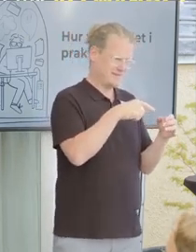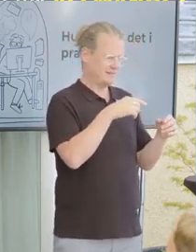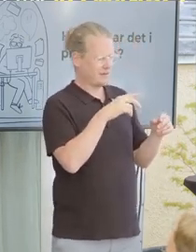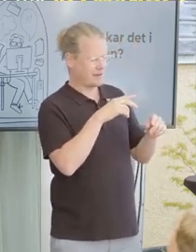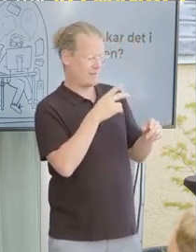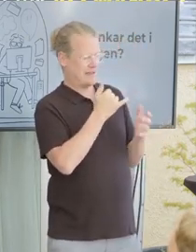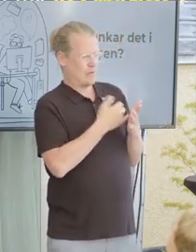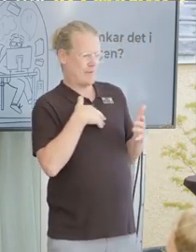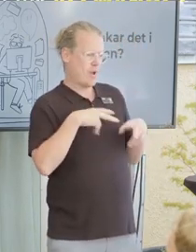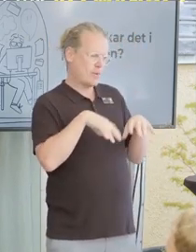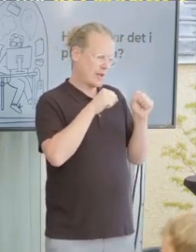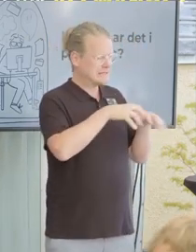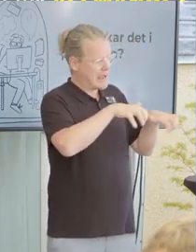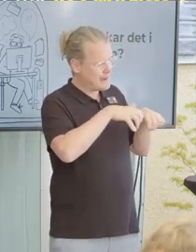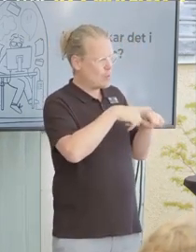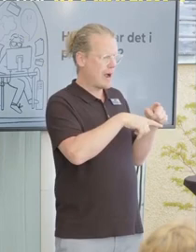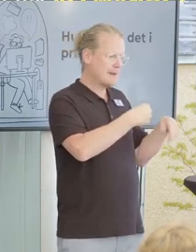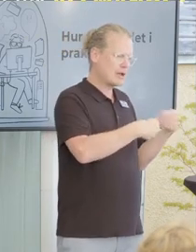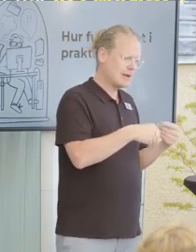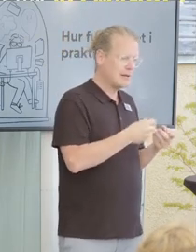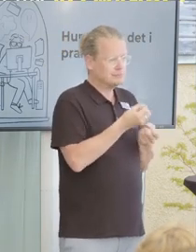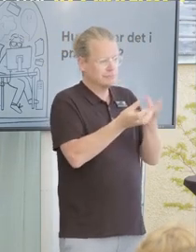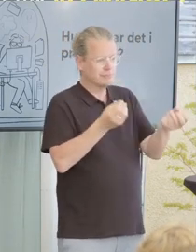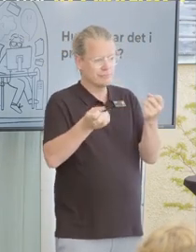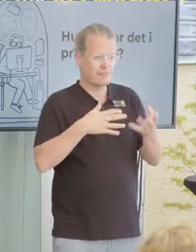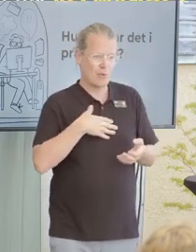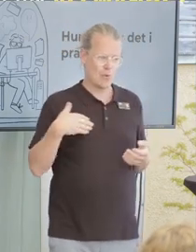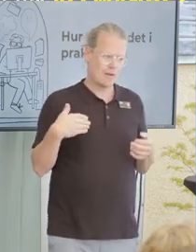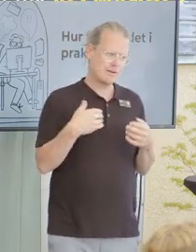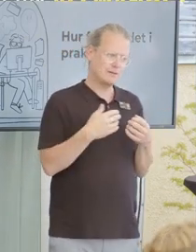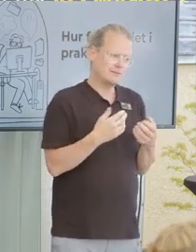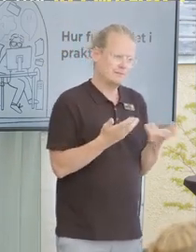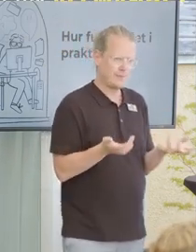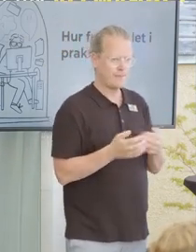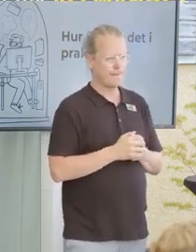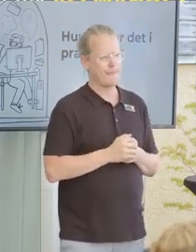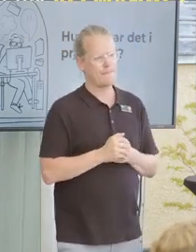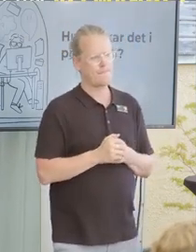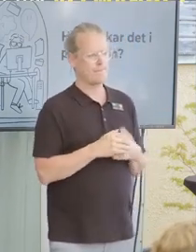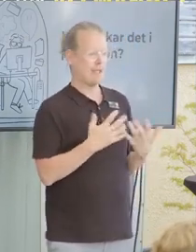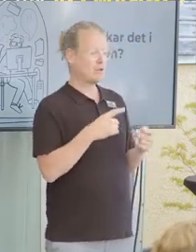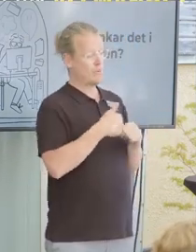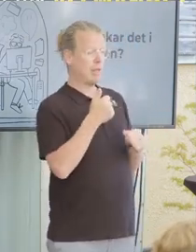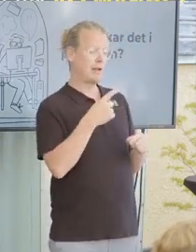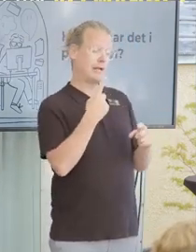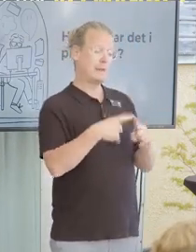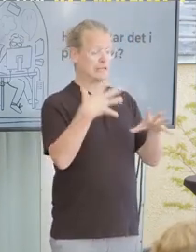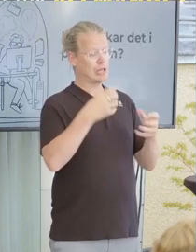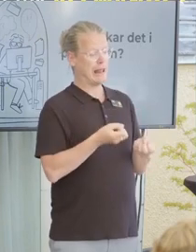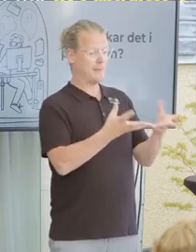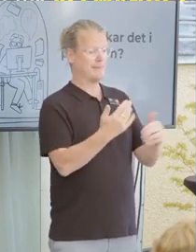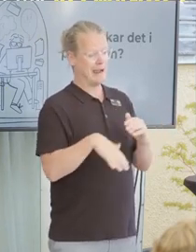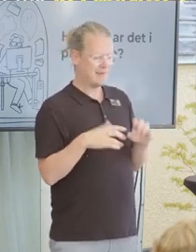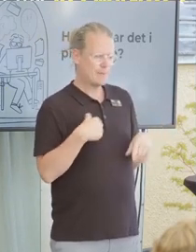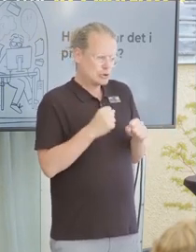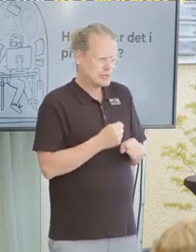liksom, tillhandahålla våra samlingar. Så det är ju inget hokus pokus som har kommit till oss på det sättet. Så vi har begränsade resurser